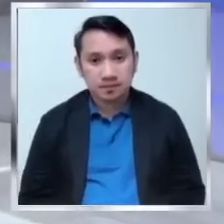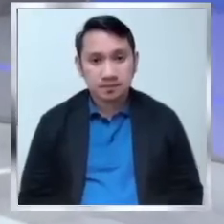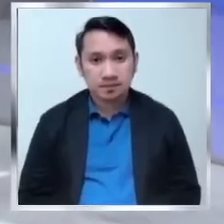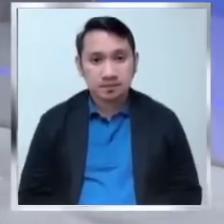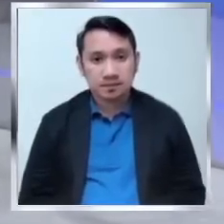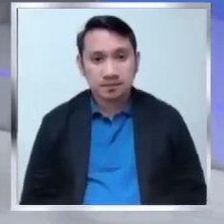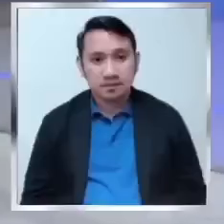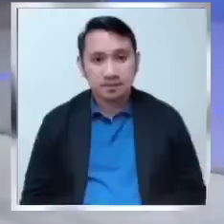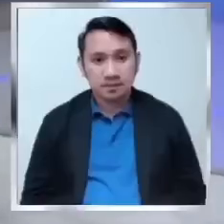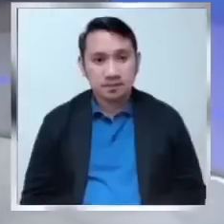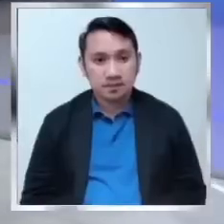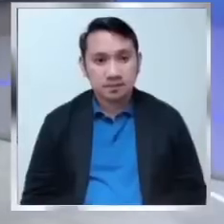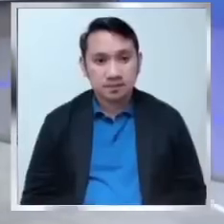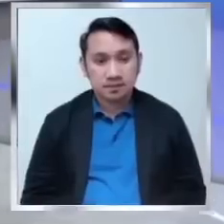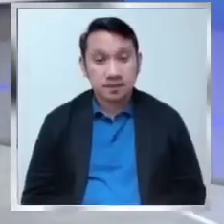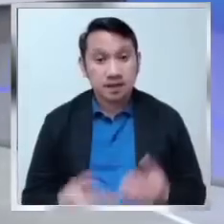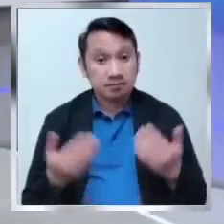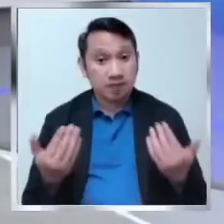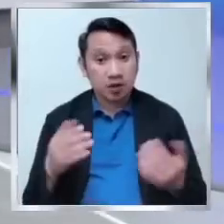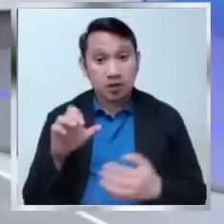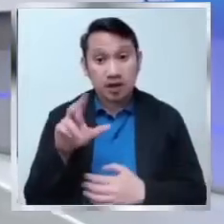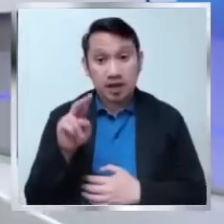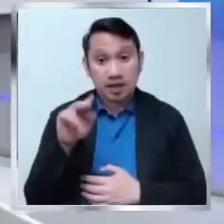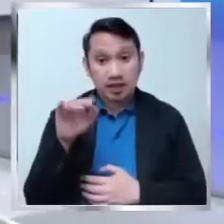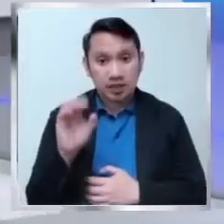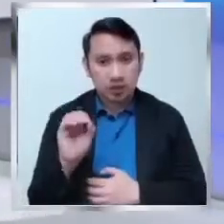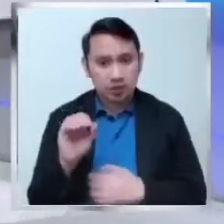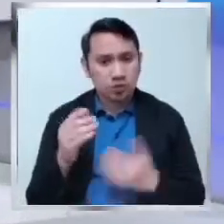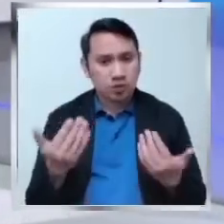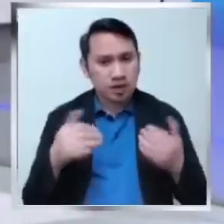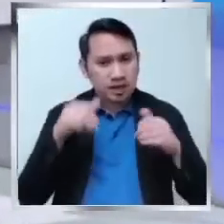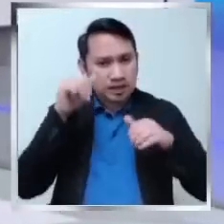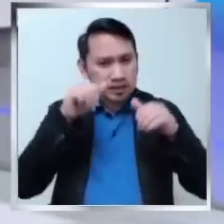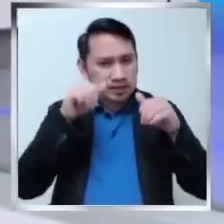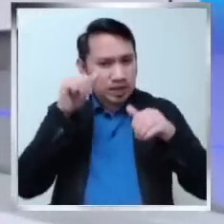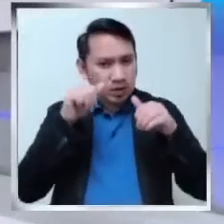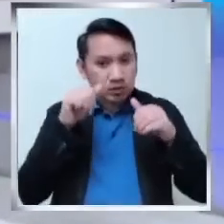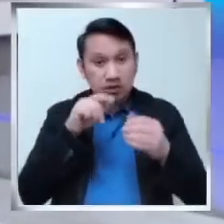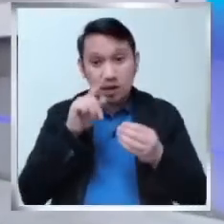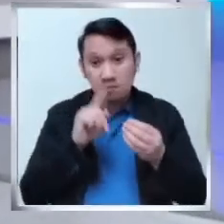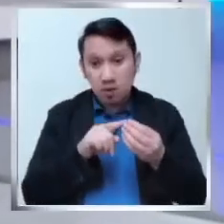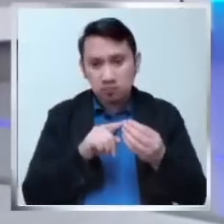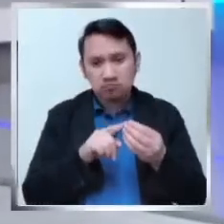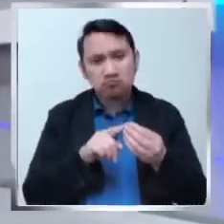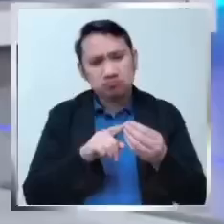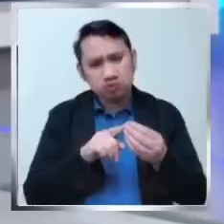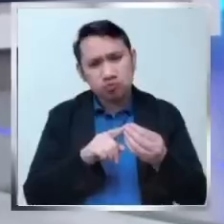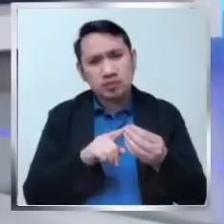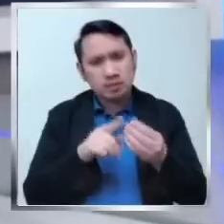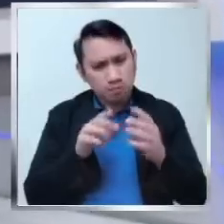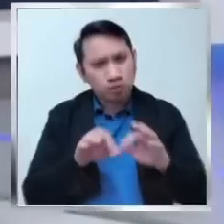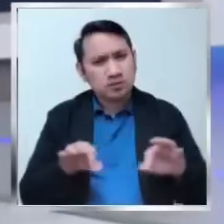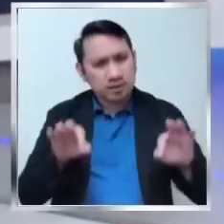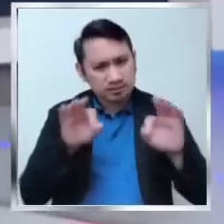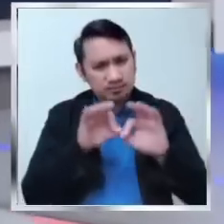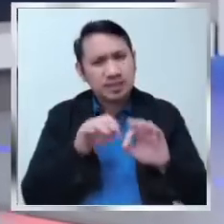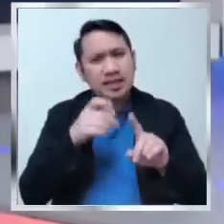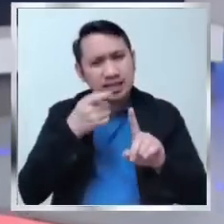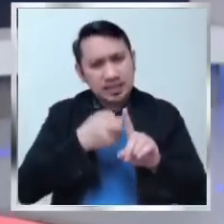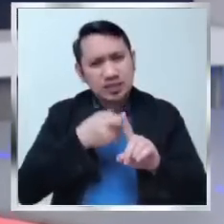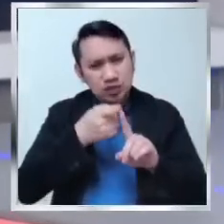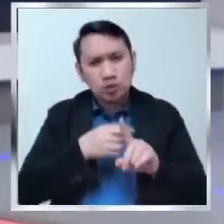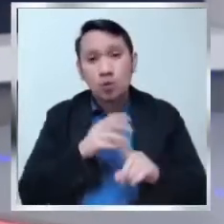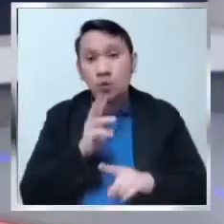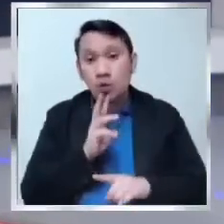Sa gitna ng banta ng El Nino, wala pong dudang mahalaga ang bawat patak ng tubig. Pero alam niyo po bang libu-libong litro niyan